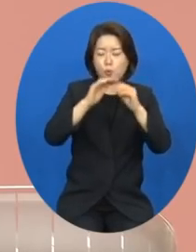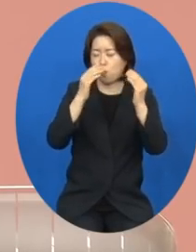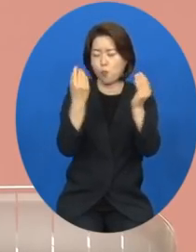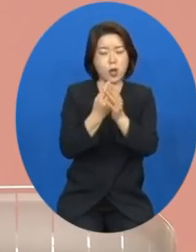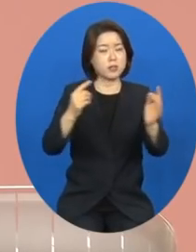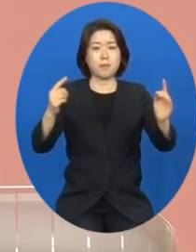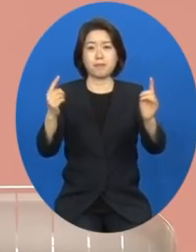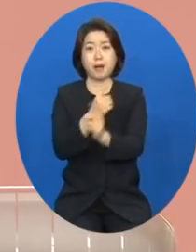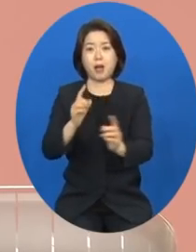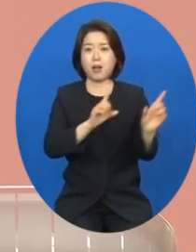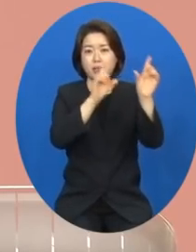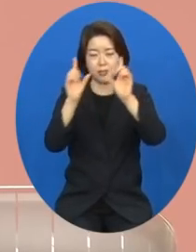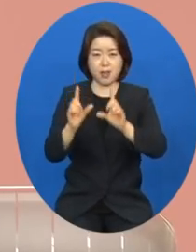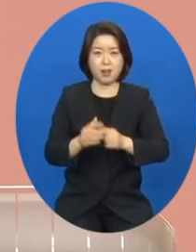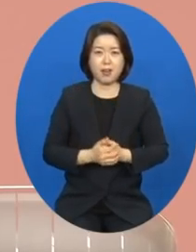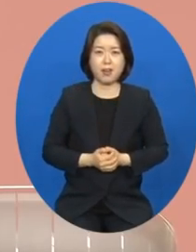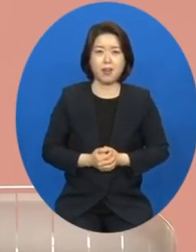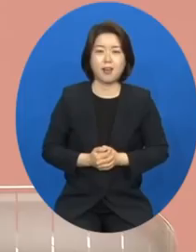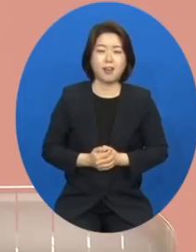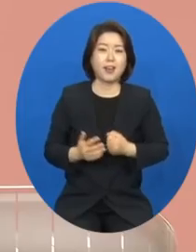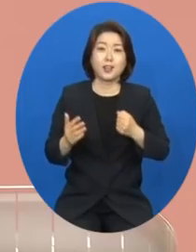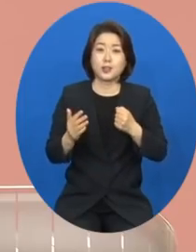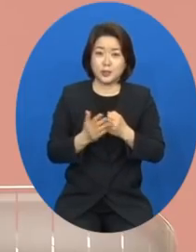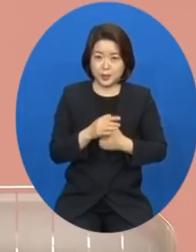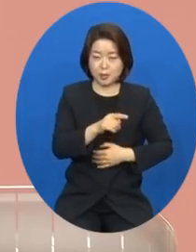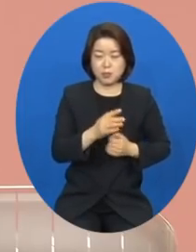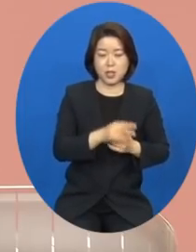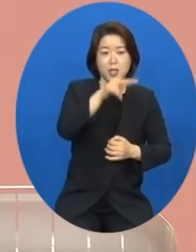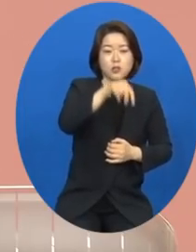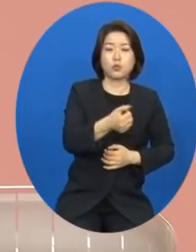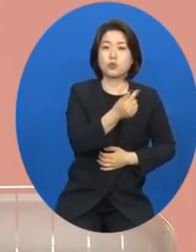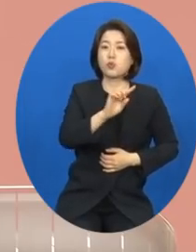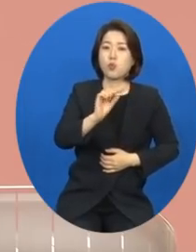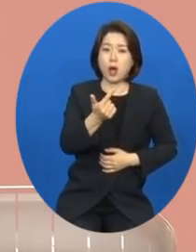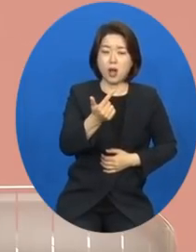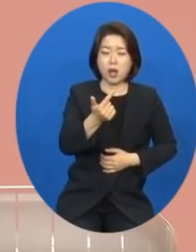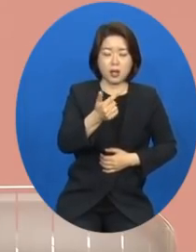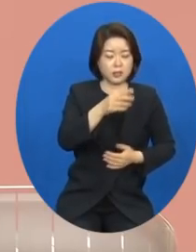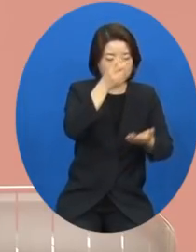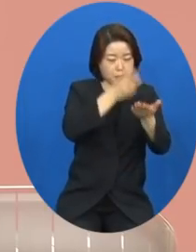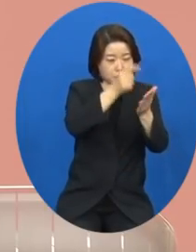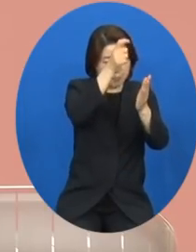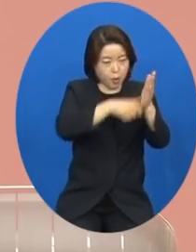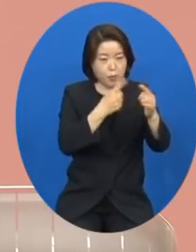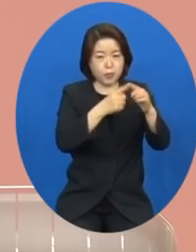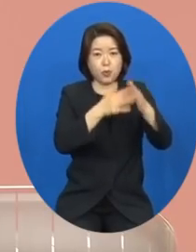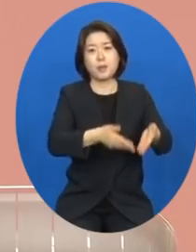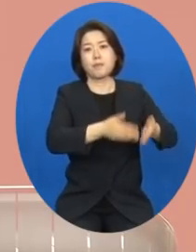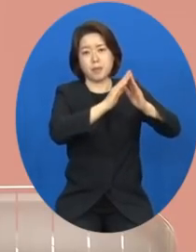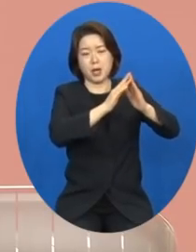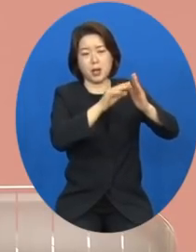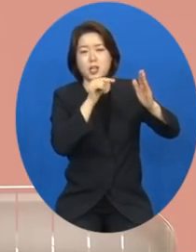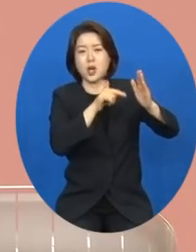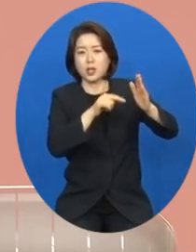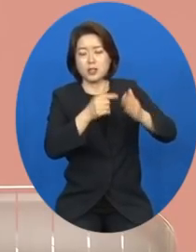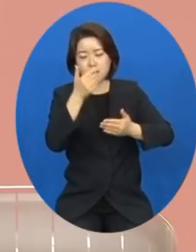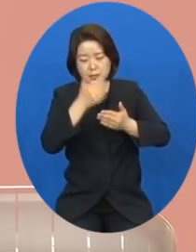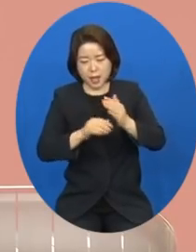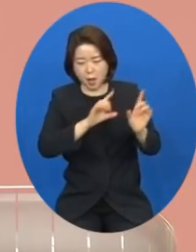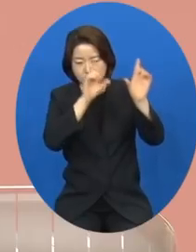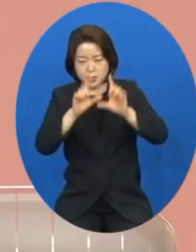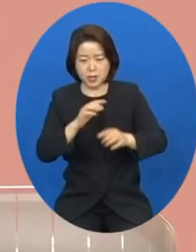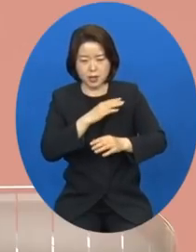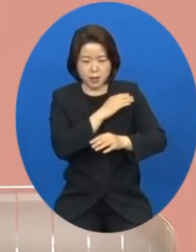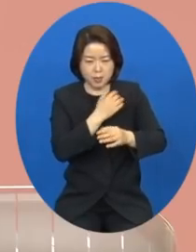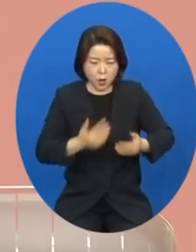박힌 삶을 삽니다 그래서 이 수와 감리교회 더 개척해서 그 교회를 남은 평생을 헌신적으로 섬겼던